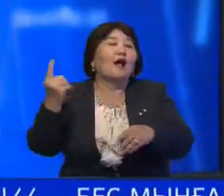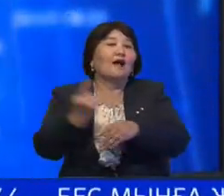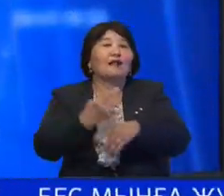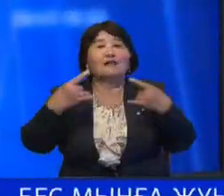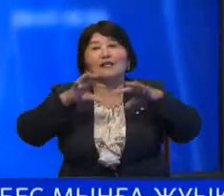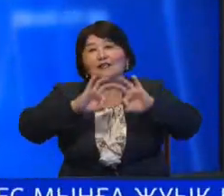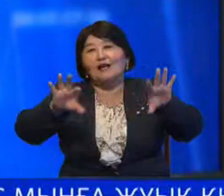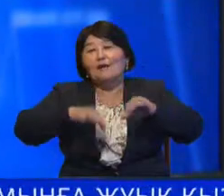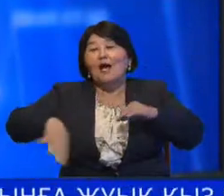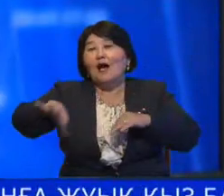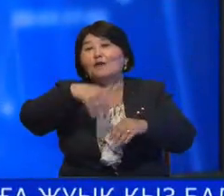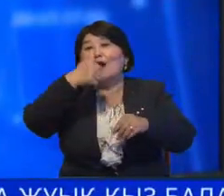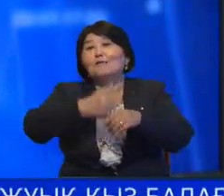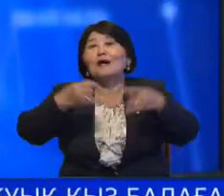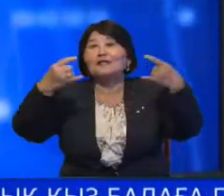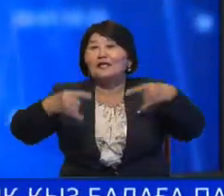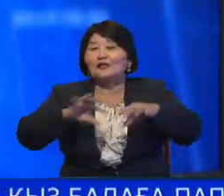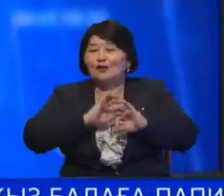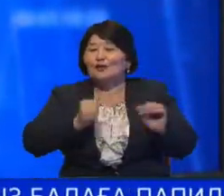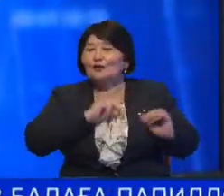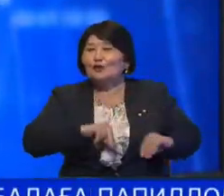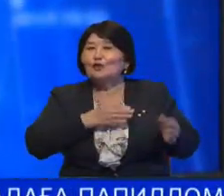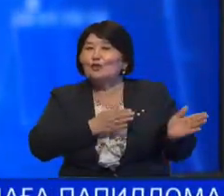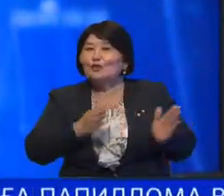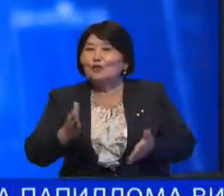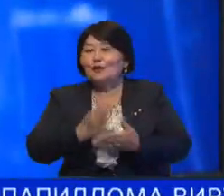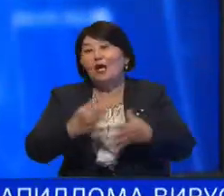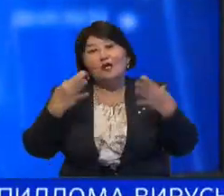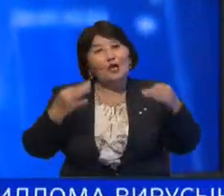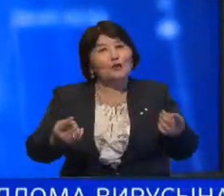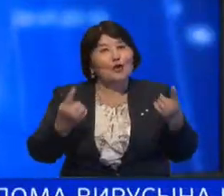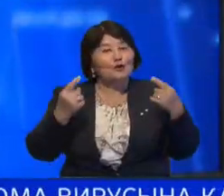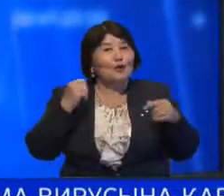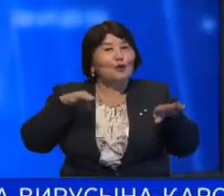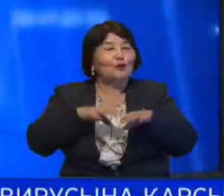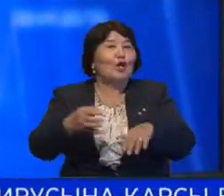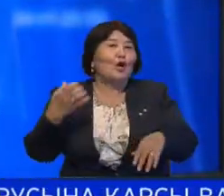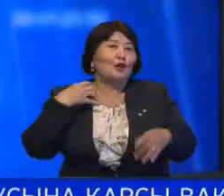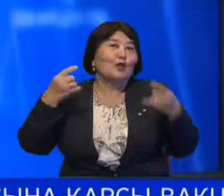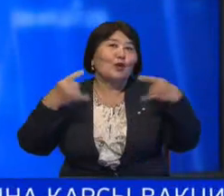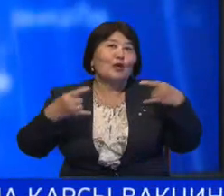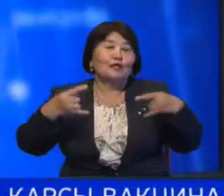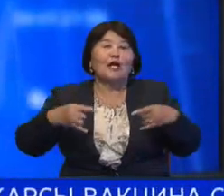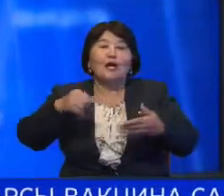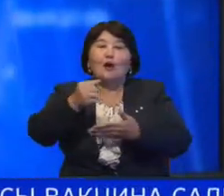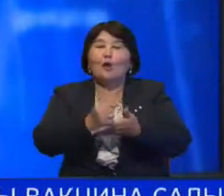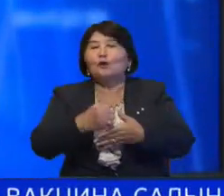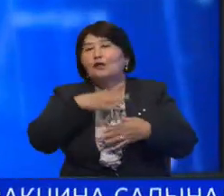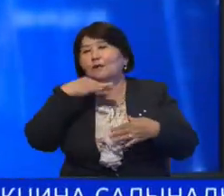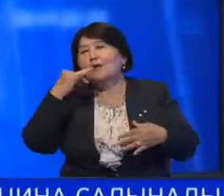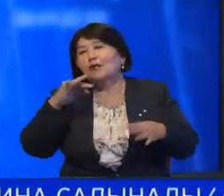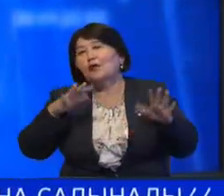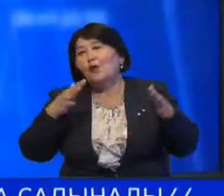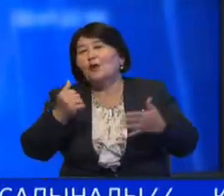хабар таратқан аймақтың басты арнасы үздіксіз жұмыс істеп келеді. Тәуелсіздіктің төл құрдасы Қызылорда арнасының қорында талай тарихи